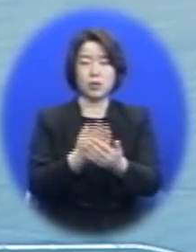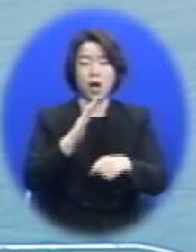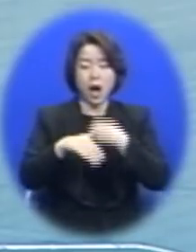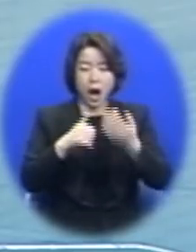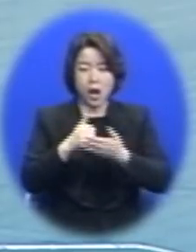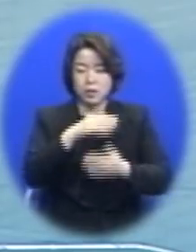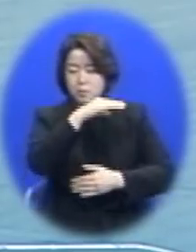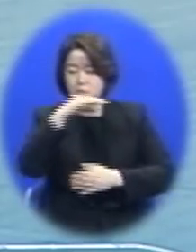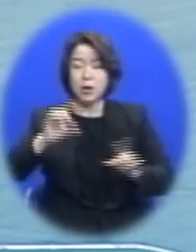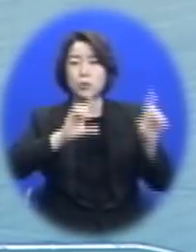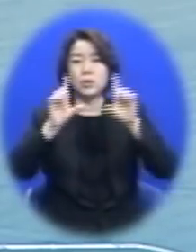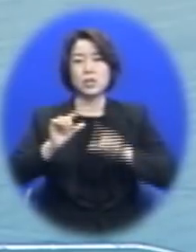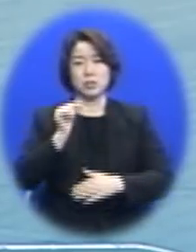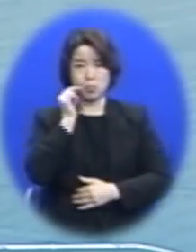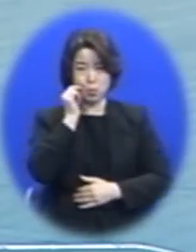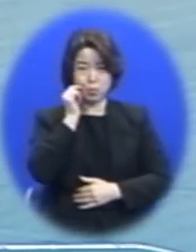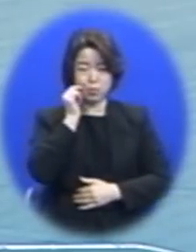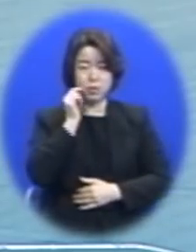살지 못했어요